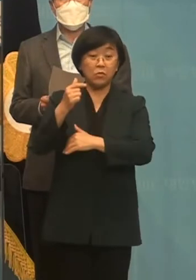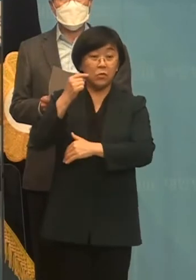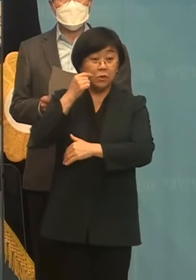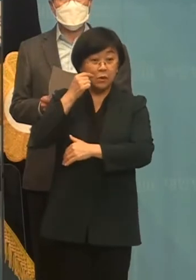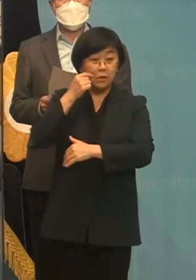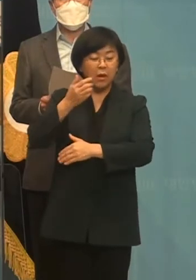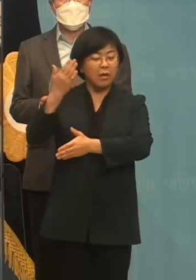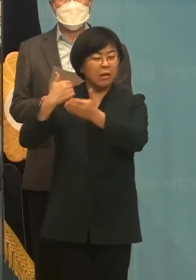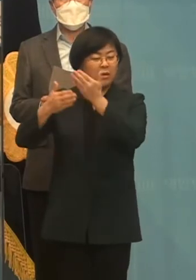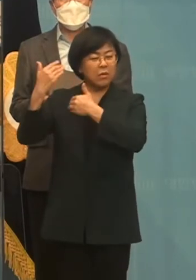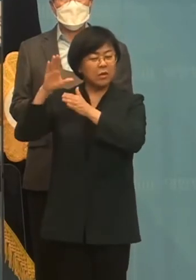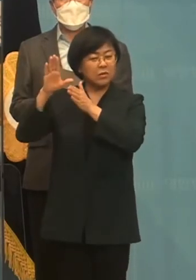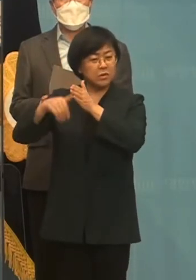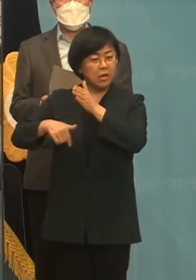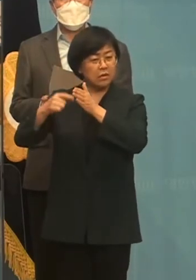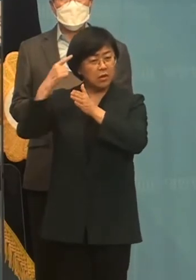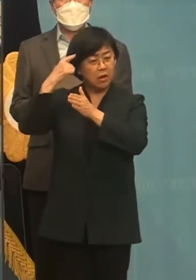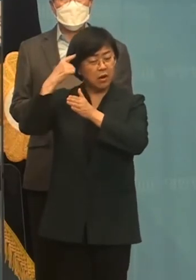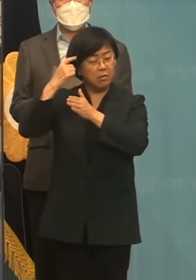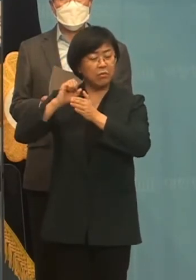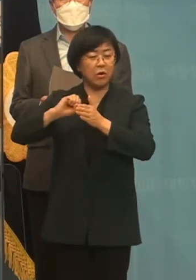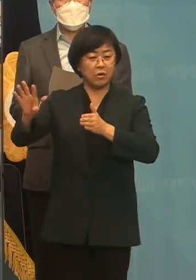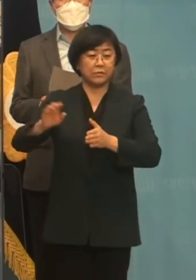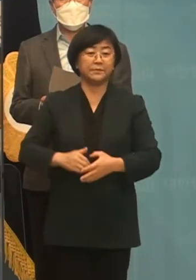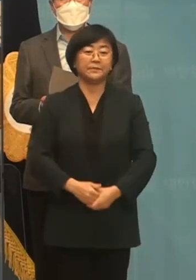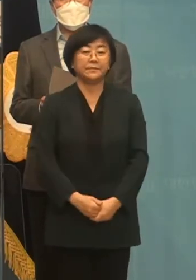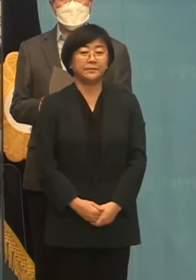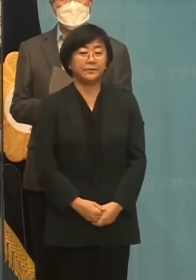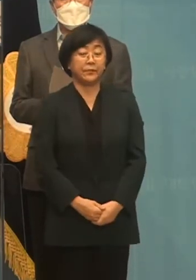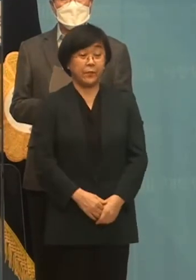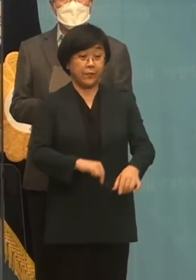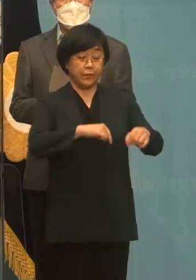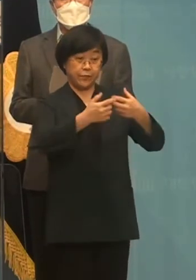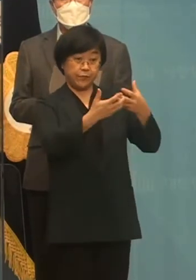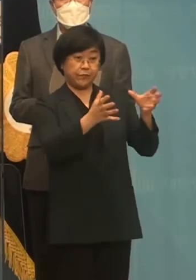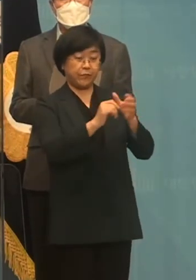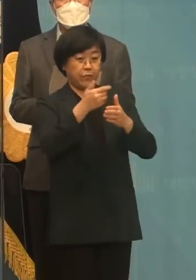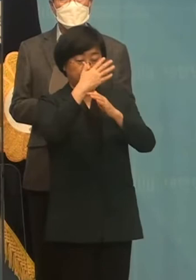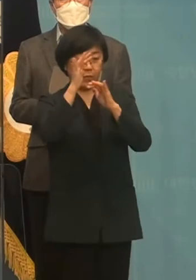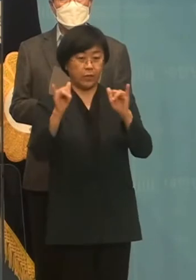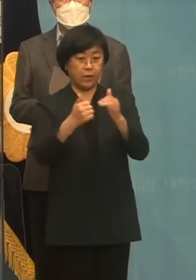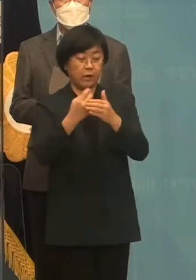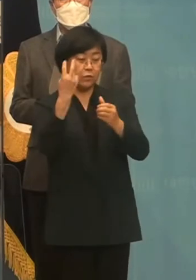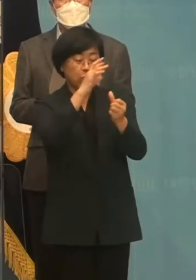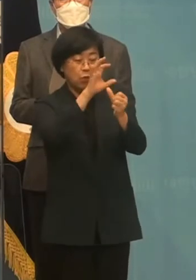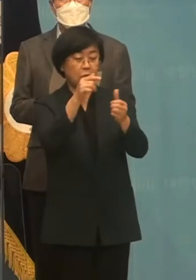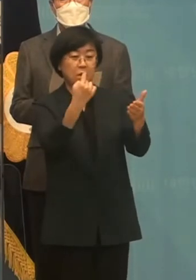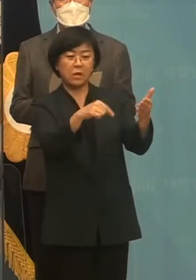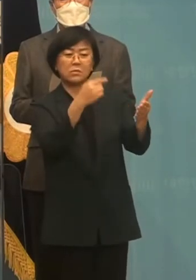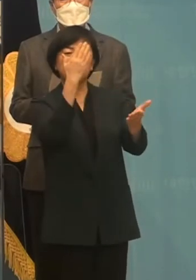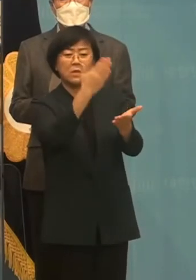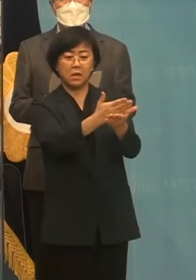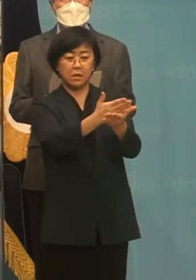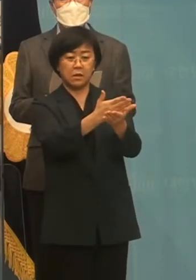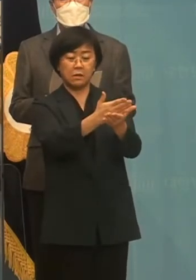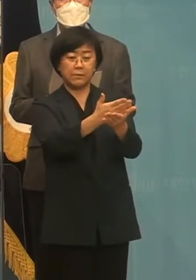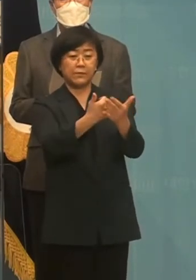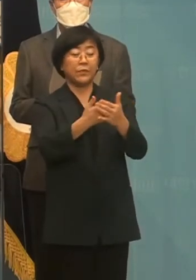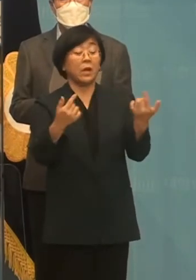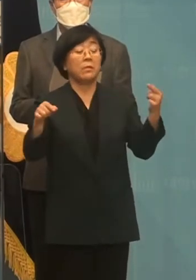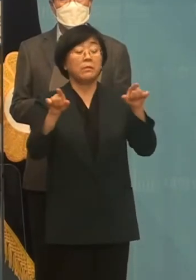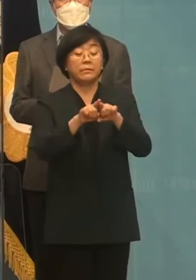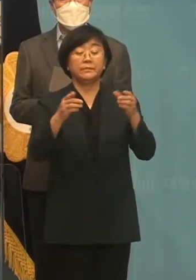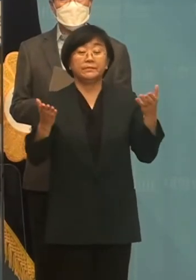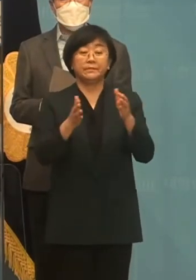못한다는 구시대적 발상은 없어야 합니다. 정당이 청년들을 보호나 가르침의 대상으로만 보지 말고